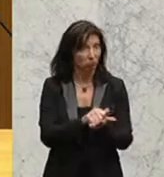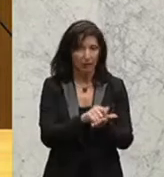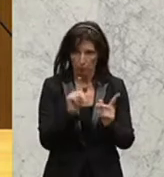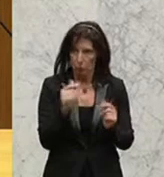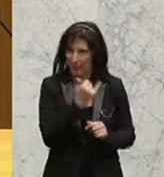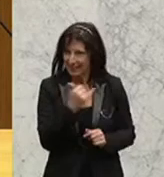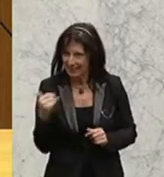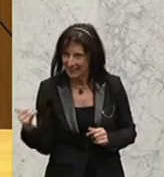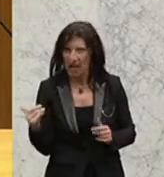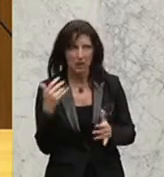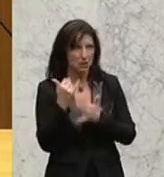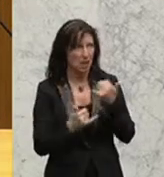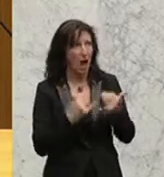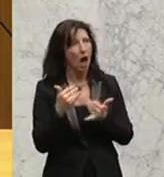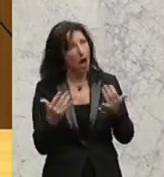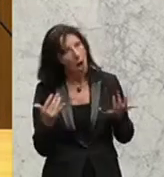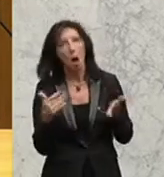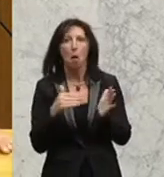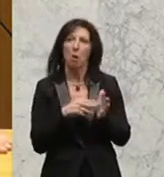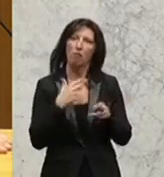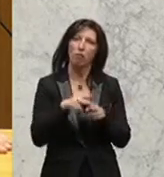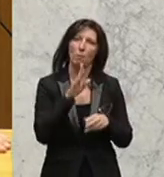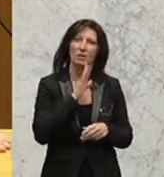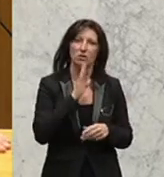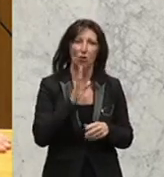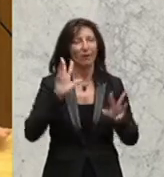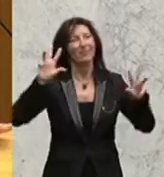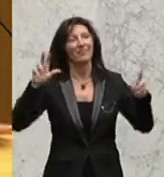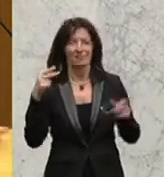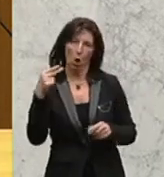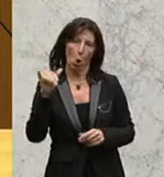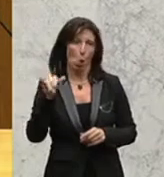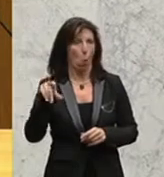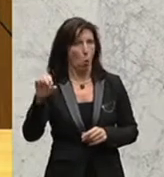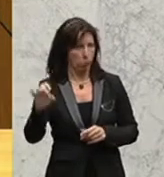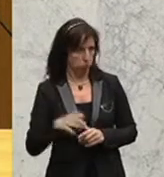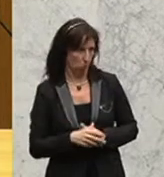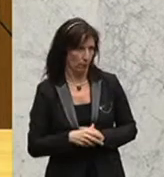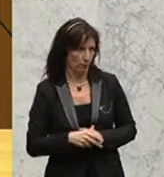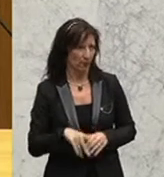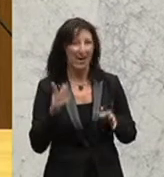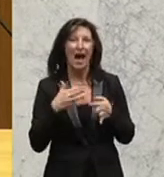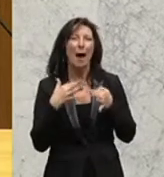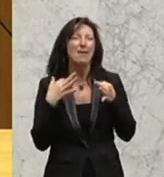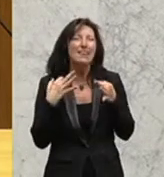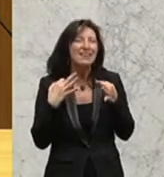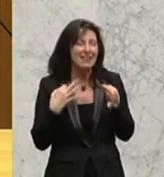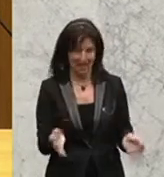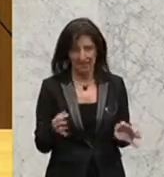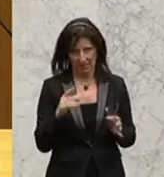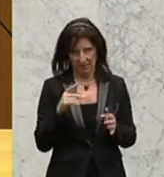jedes Jahr eine Hypo für die Pensionen. Und da passiert gar nichts. Nada, Fehlanzeige. Nichts geht da